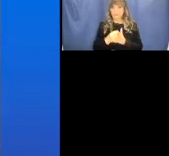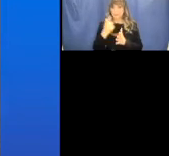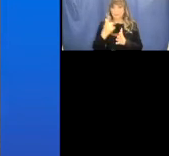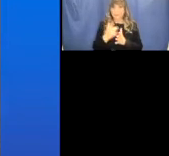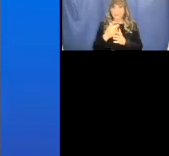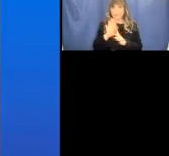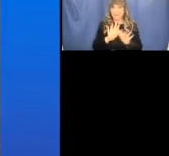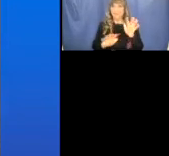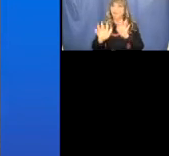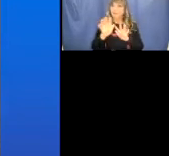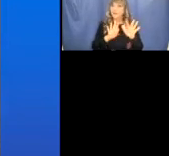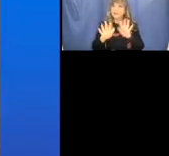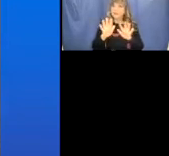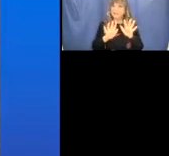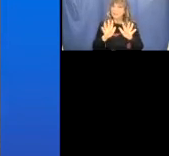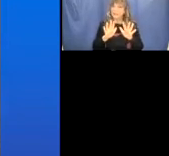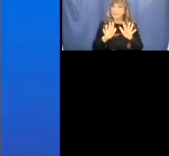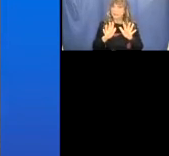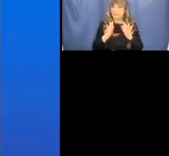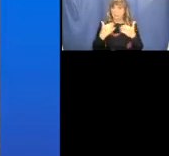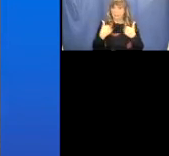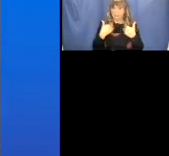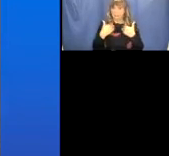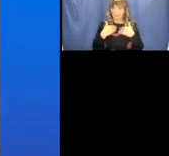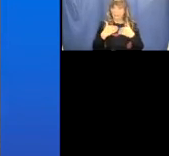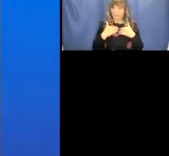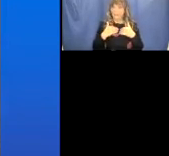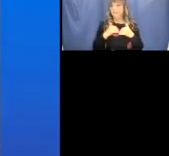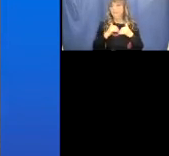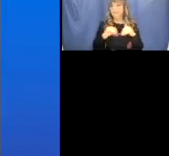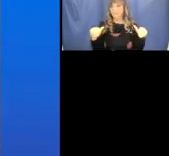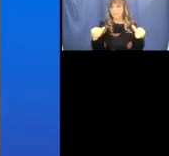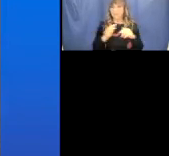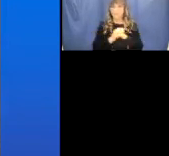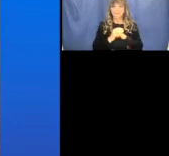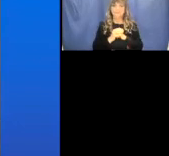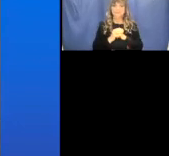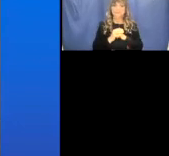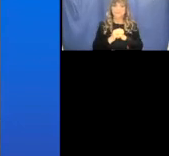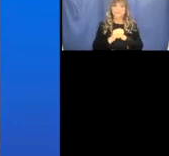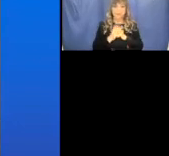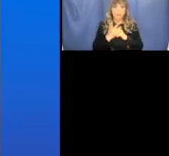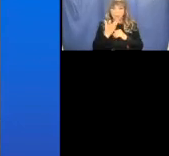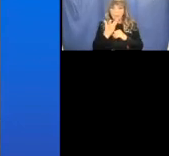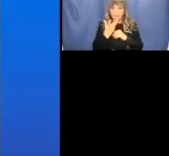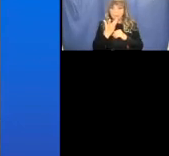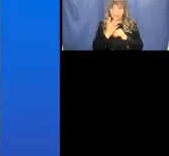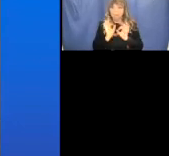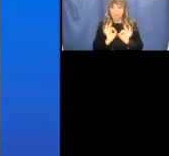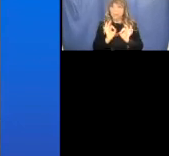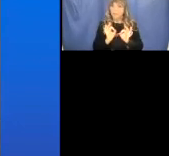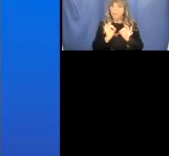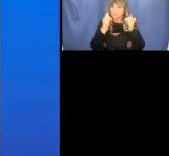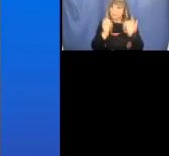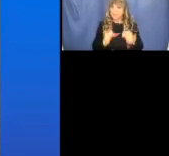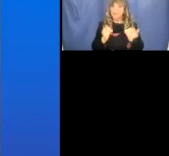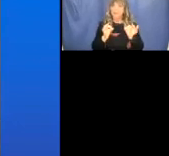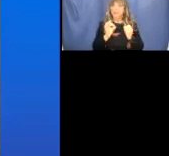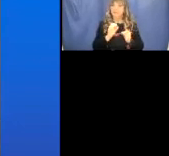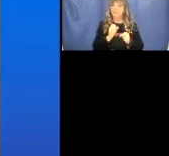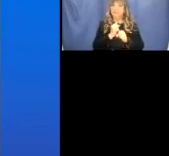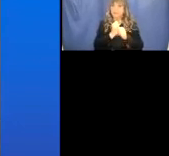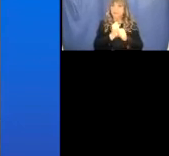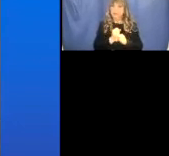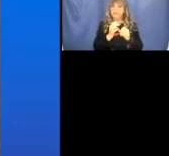riguarda il nostro allestimento nella quale abbiamo deciso di rappresentare i vari le varie